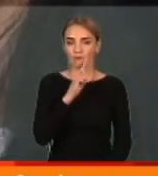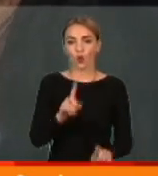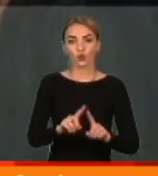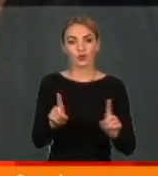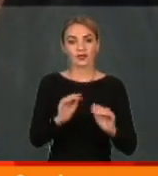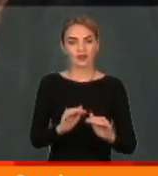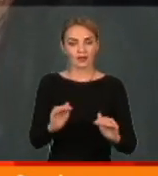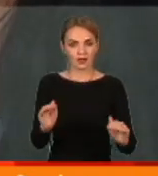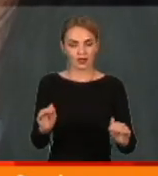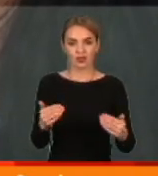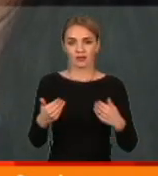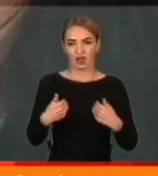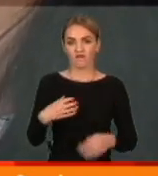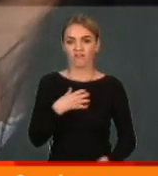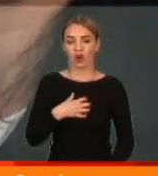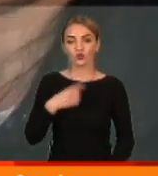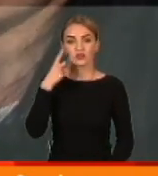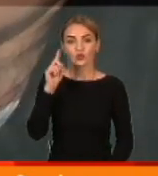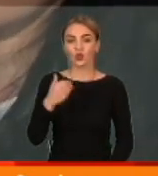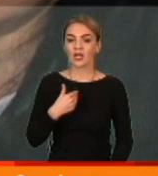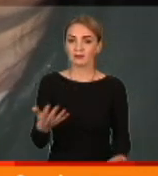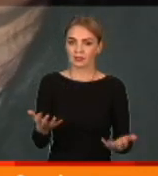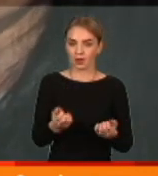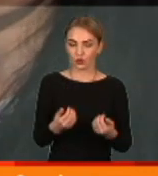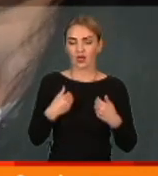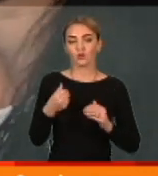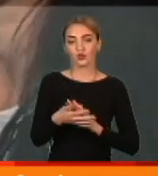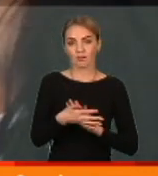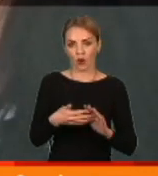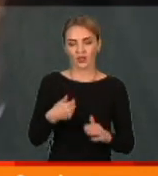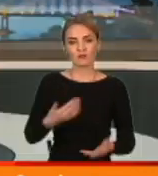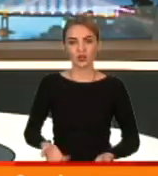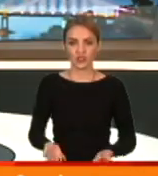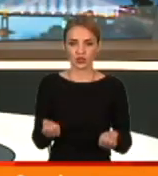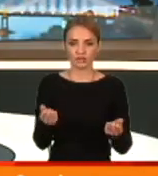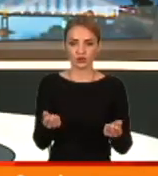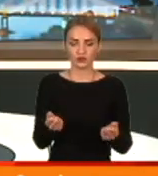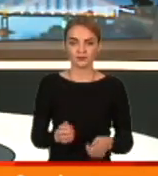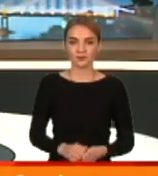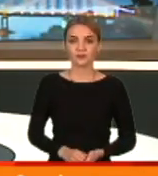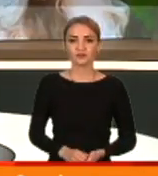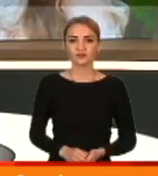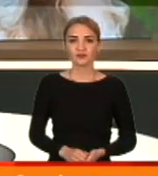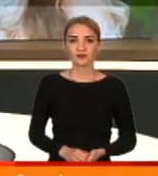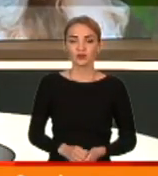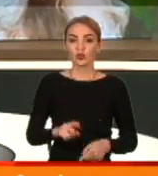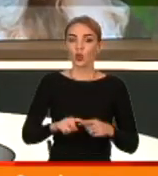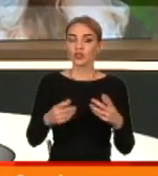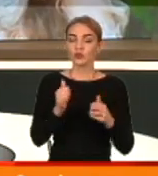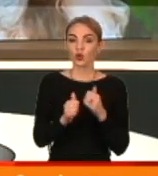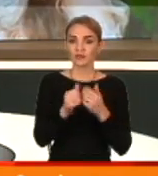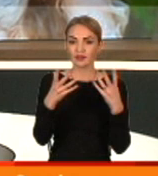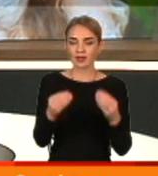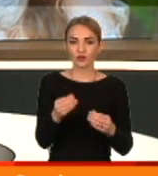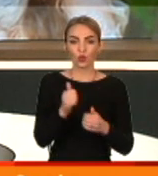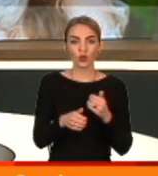особенных детей, потому что нам важно знать, что нас принимают, нас понимают, нас поддерживают. З кожним днем